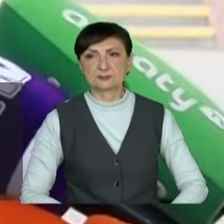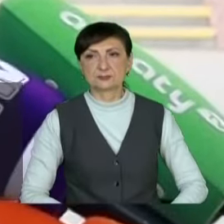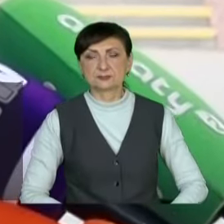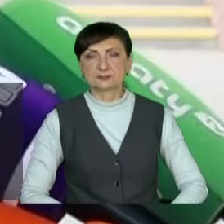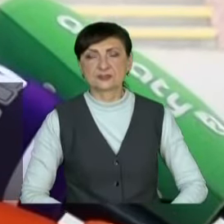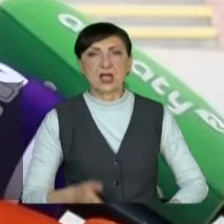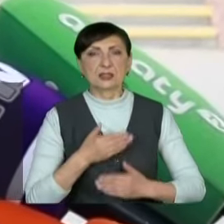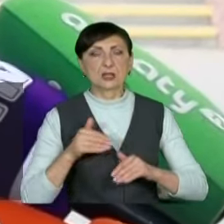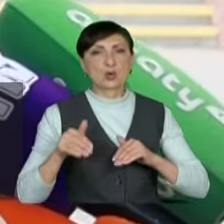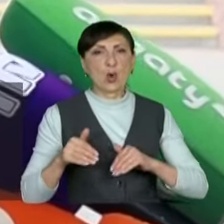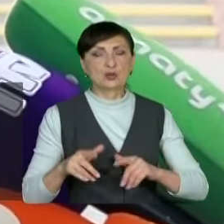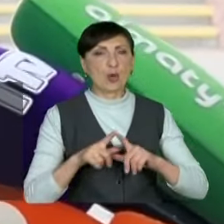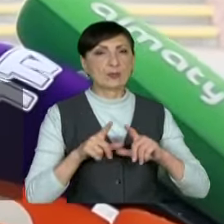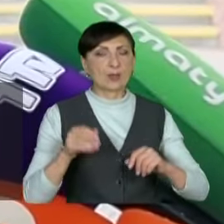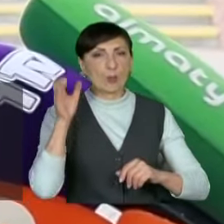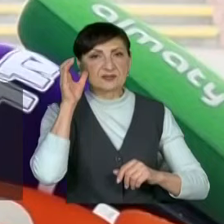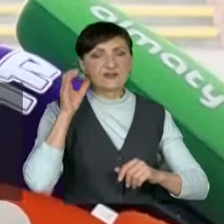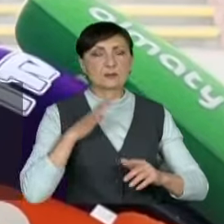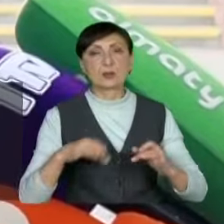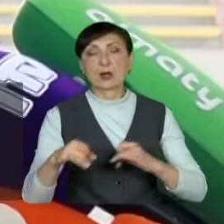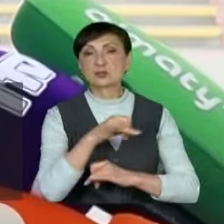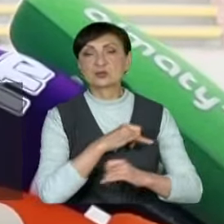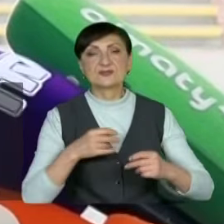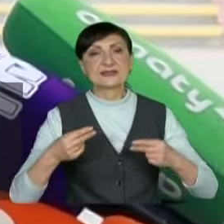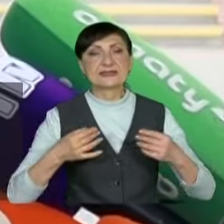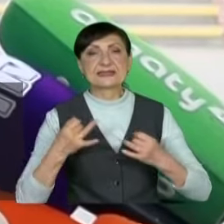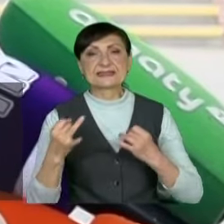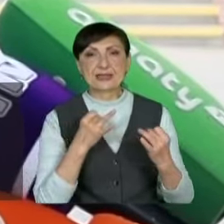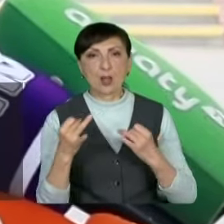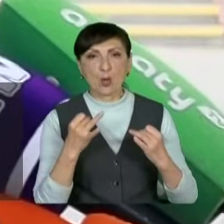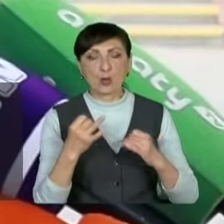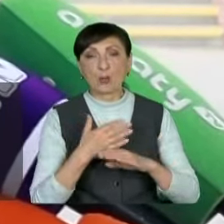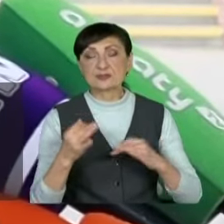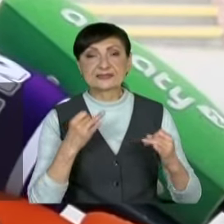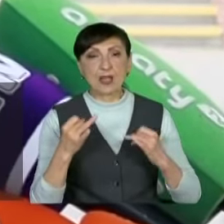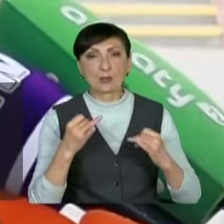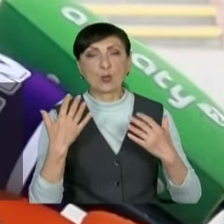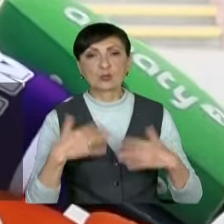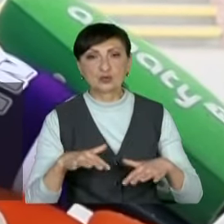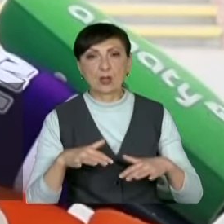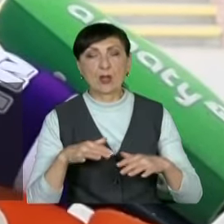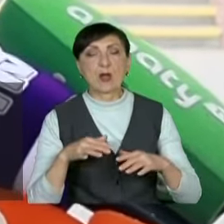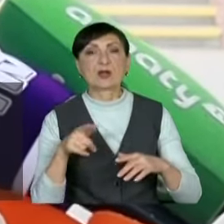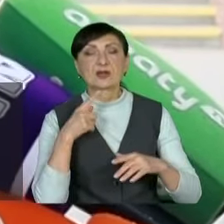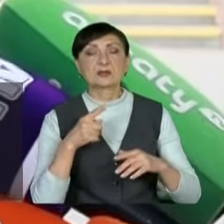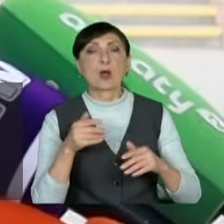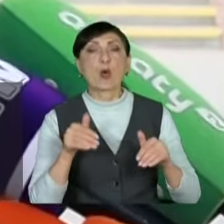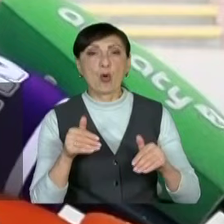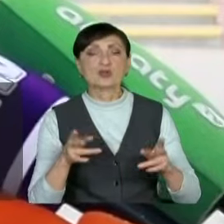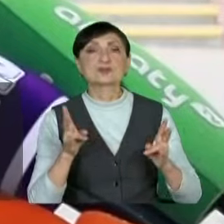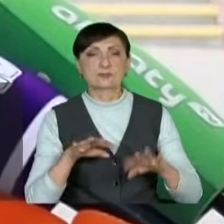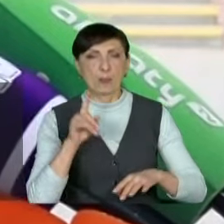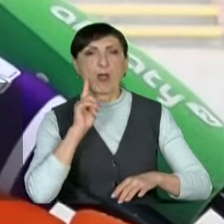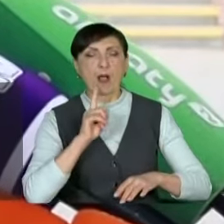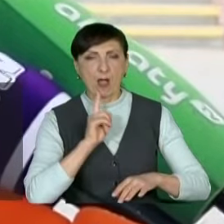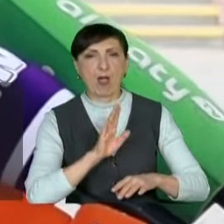нашего колледжа и отделом образования прошел конструктивный диалог. После этого диалога учредитель нам сообщил, что статус колледжа у нас на сегодняшний день